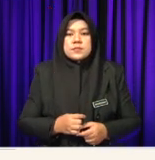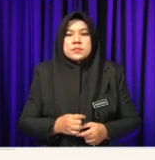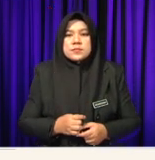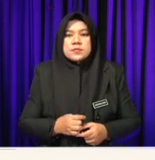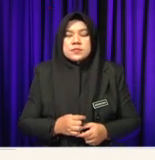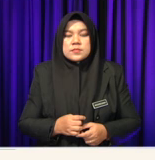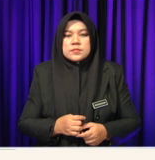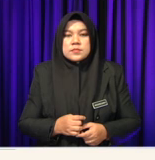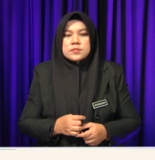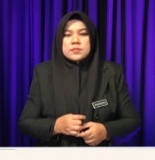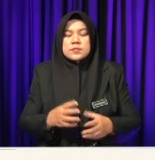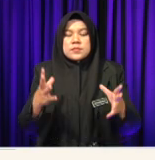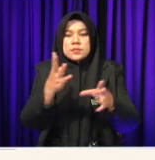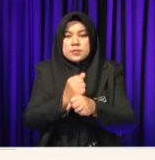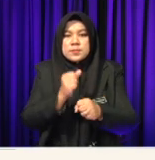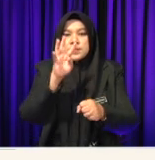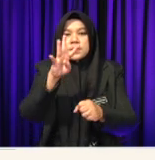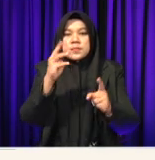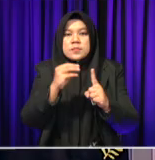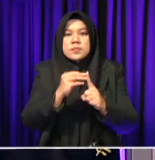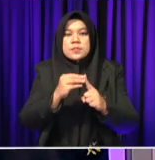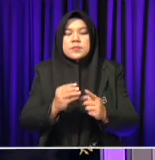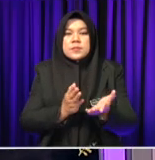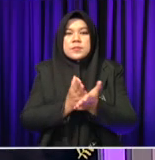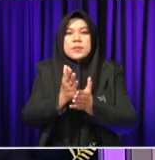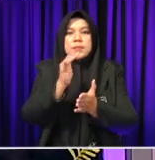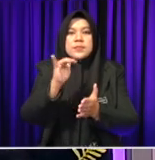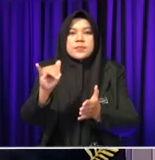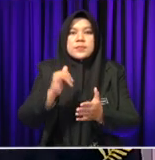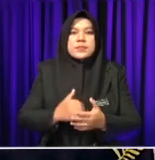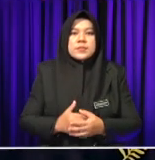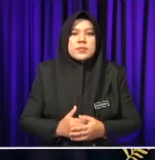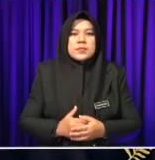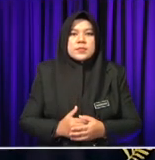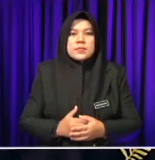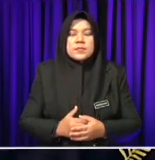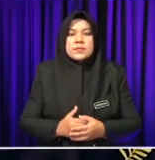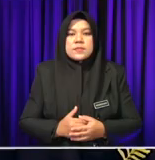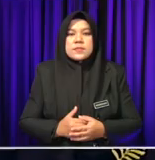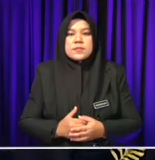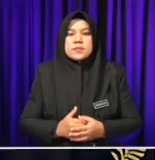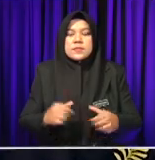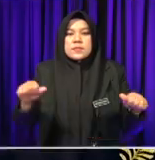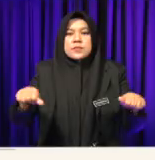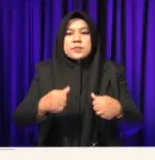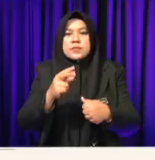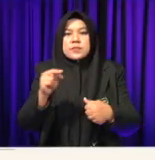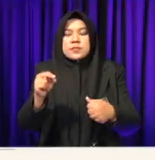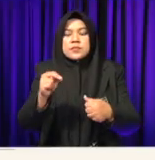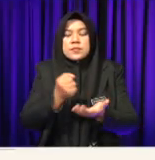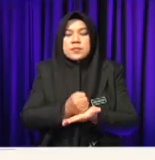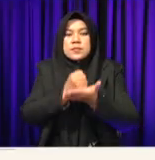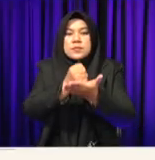kesimpulan dapatlah EMP markah oke baiklah seterusnya tengok lagi amalan bersekah secara